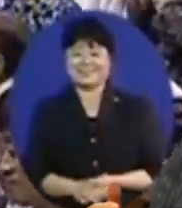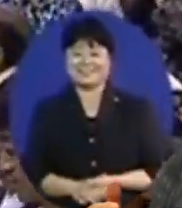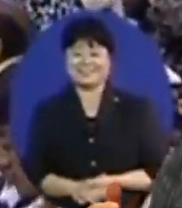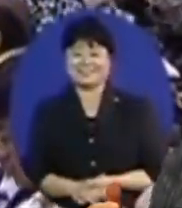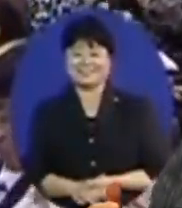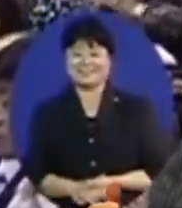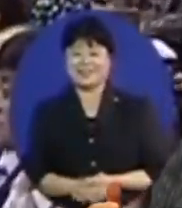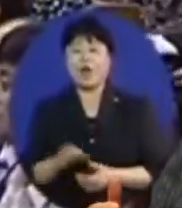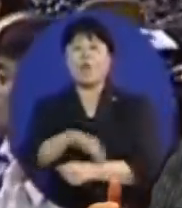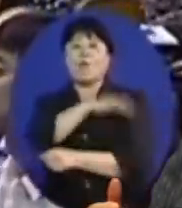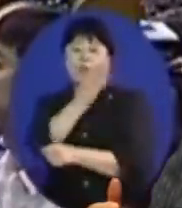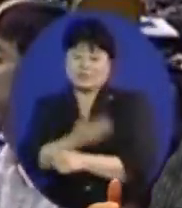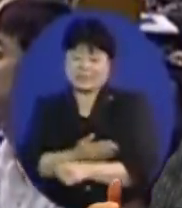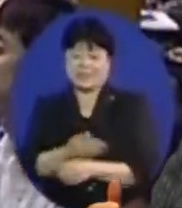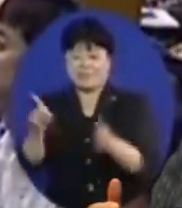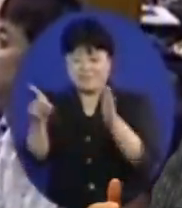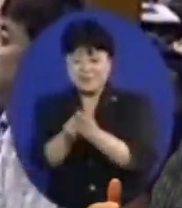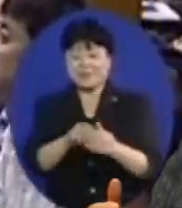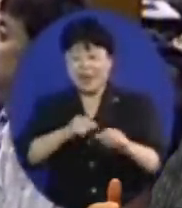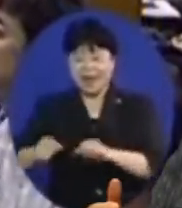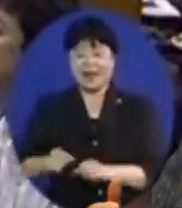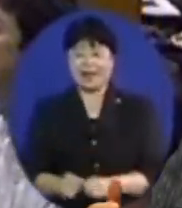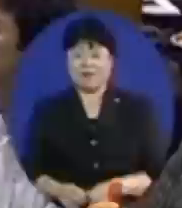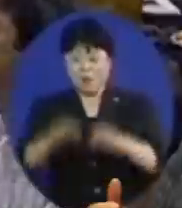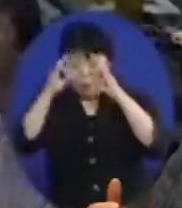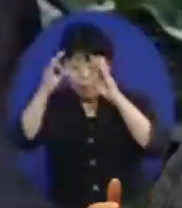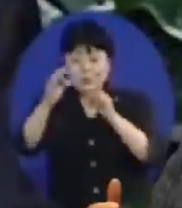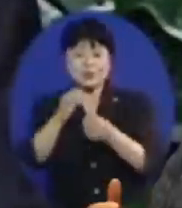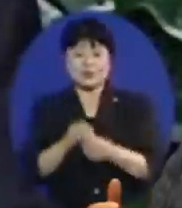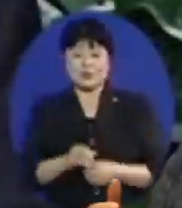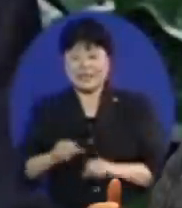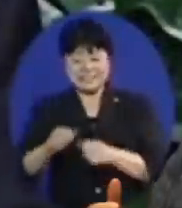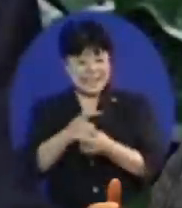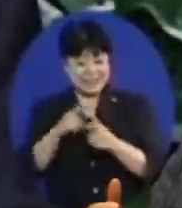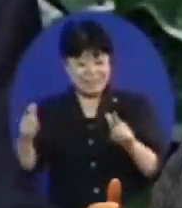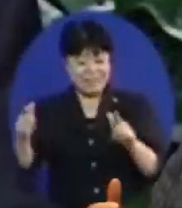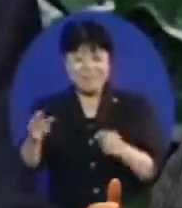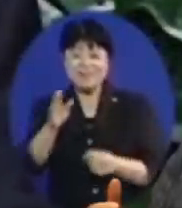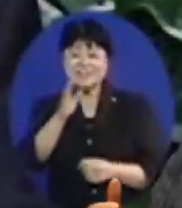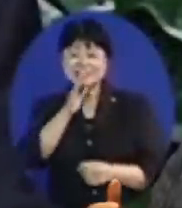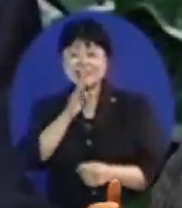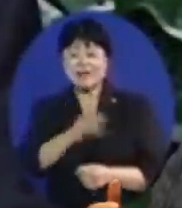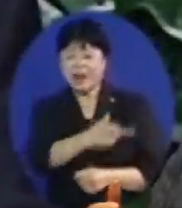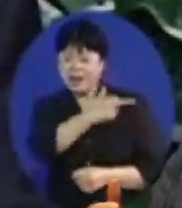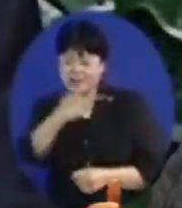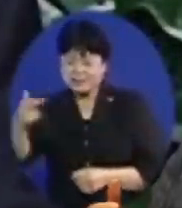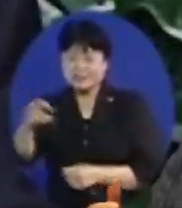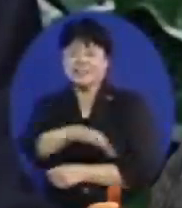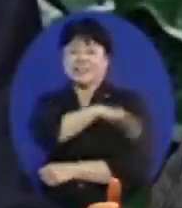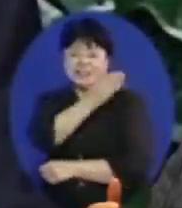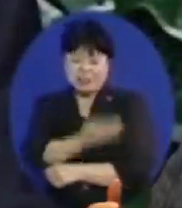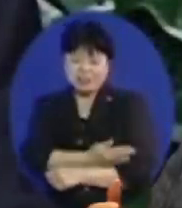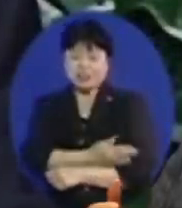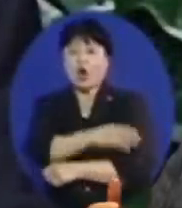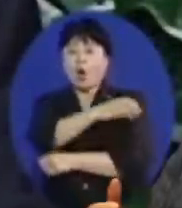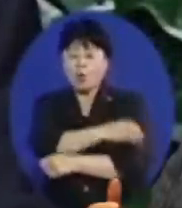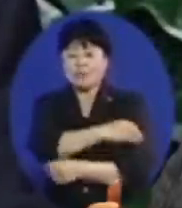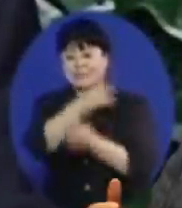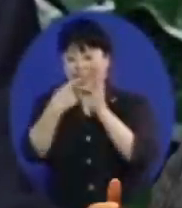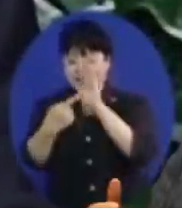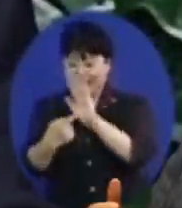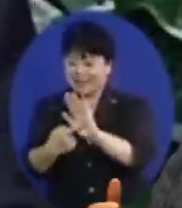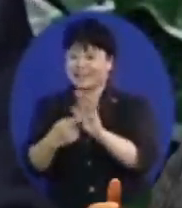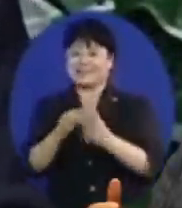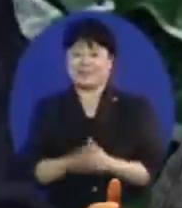이 권사님은 믿음으로 행하고 보는 것으로 행하지 않았습니다. 굉장한 능력과 권세가 나타난